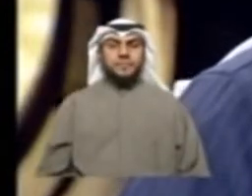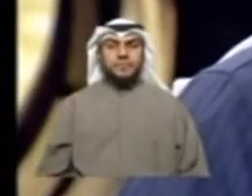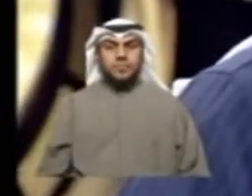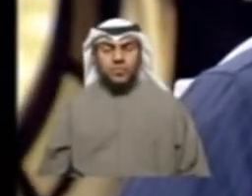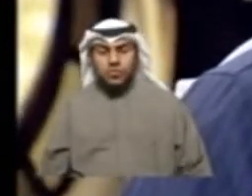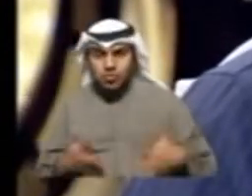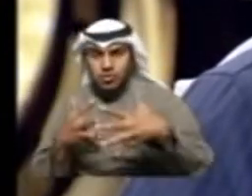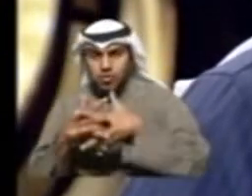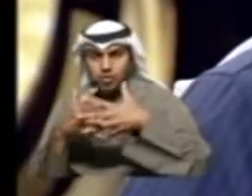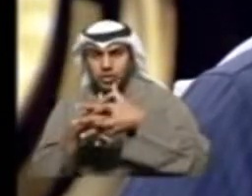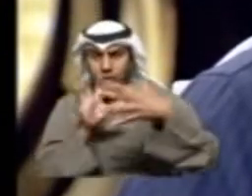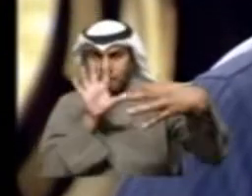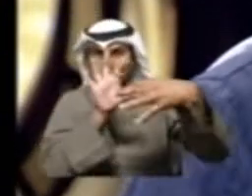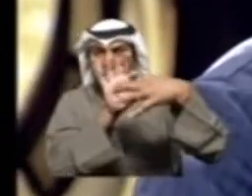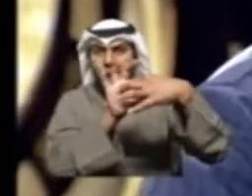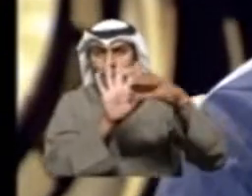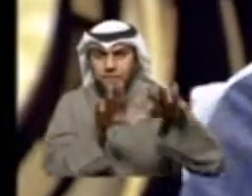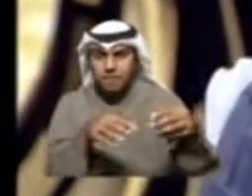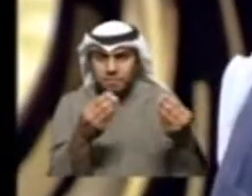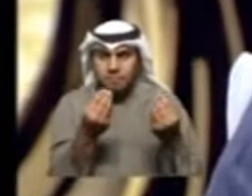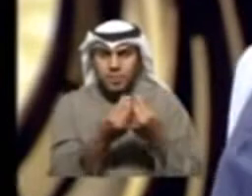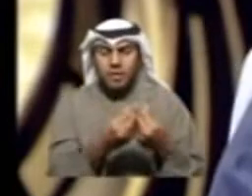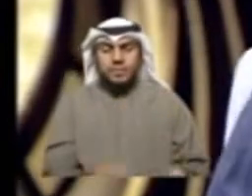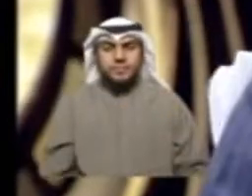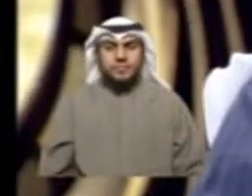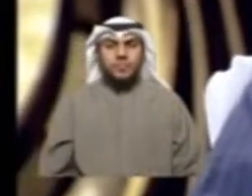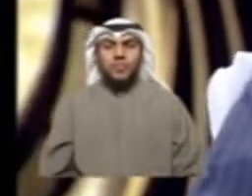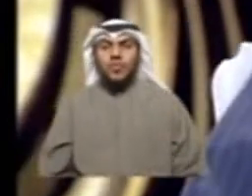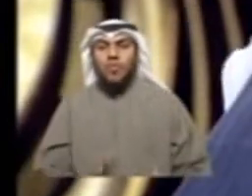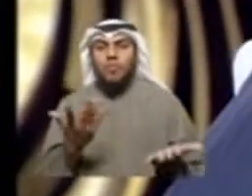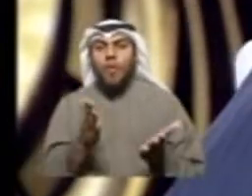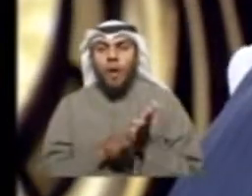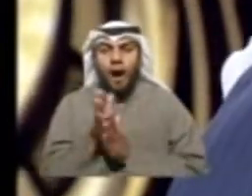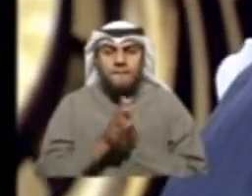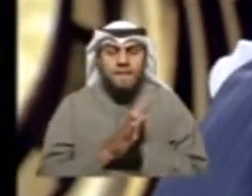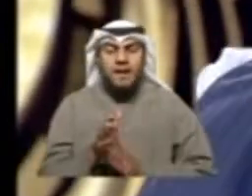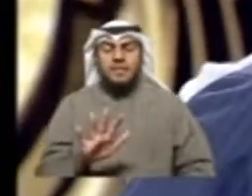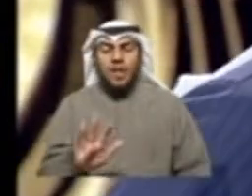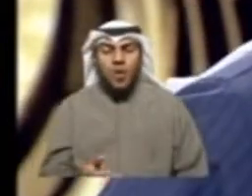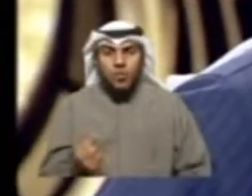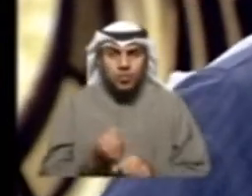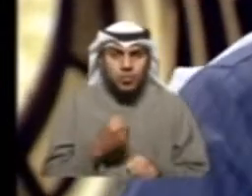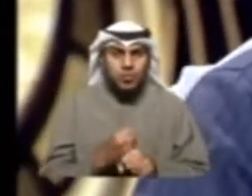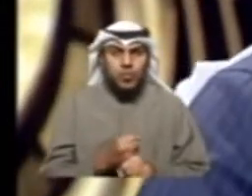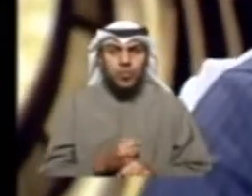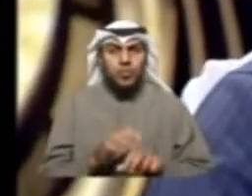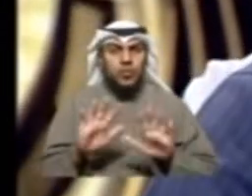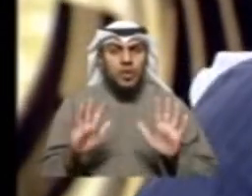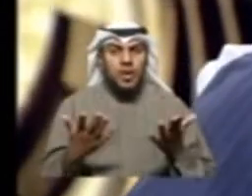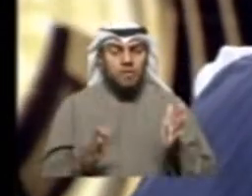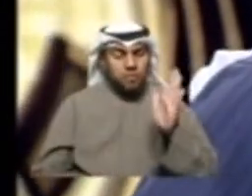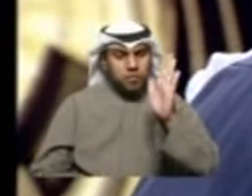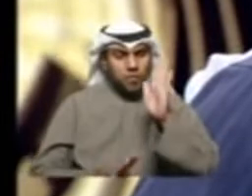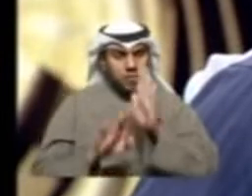الشركات التي ستساهم في إعادة إعمار العراق. سؤالك حاليا من سيتحفز أكثر؟ وبإيجاز أستاذ نجيب، من سيتحفز